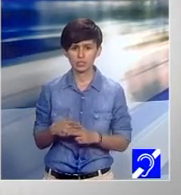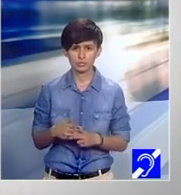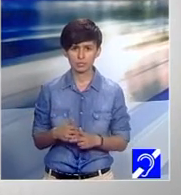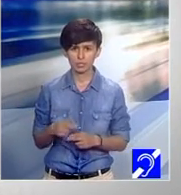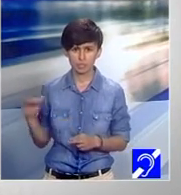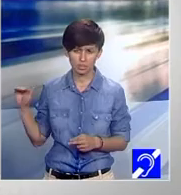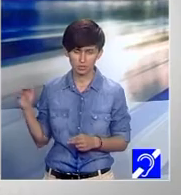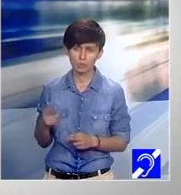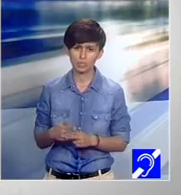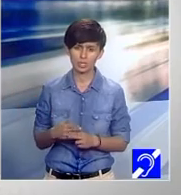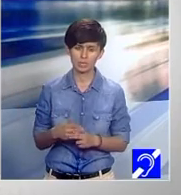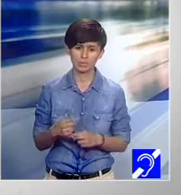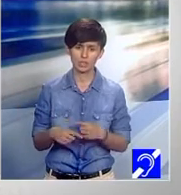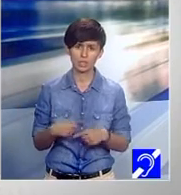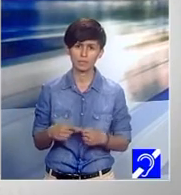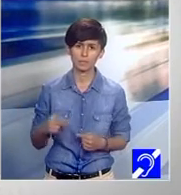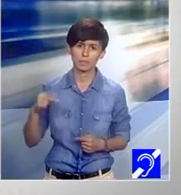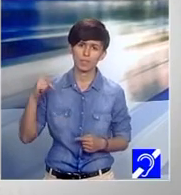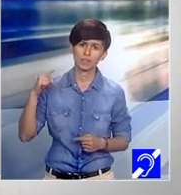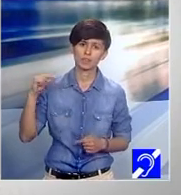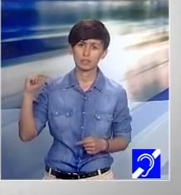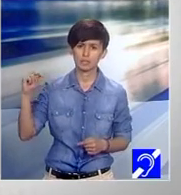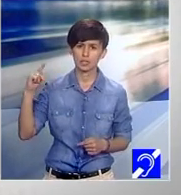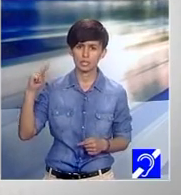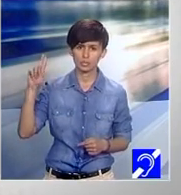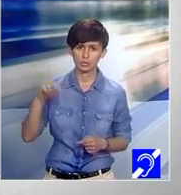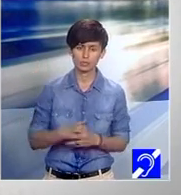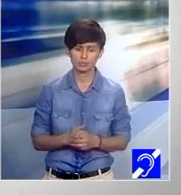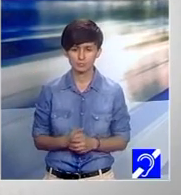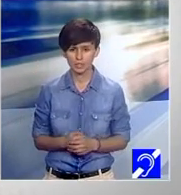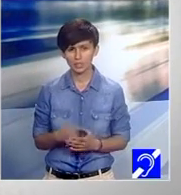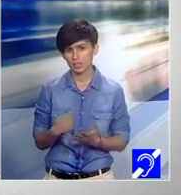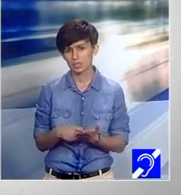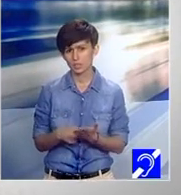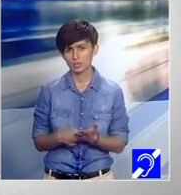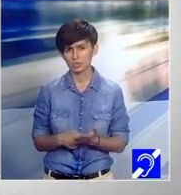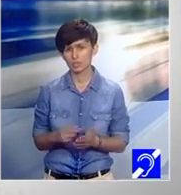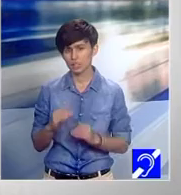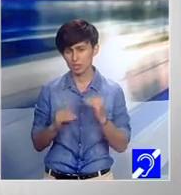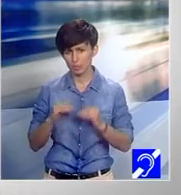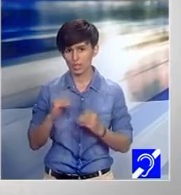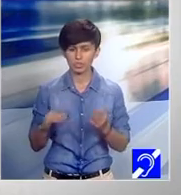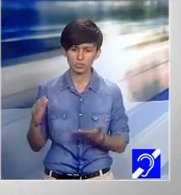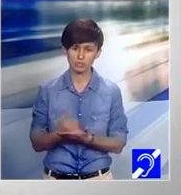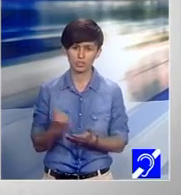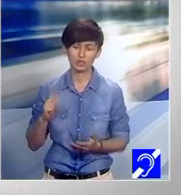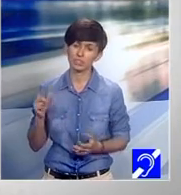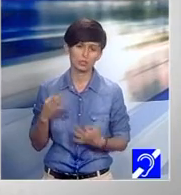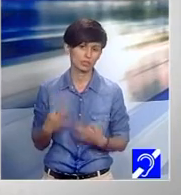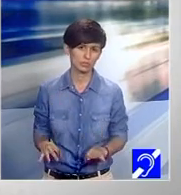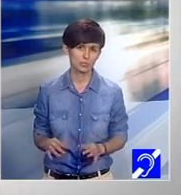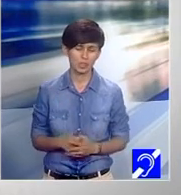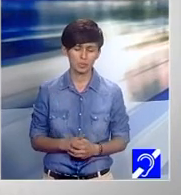familie din România, doar știm costurile comparativ cu veniturile, da? Nu își permite așa ceva, hai să fim serioși. Și